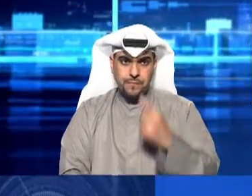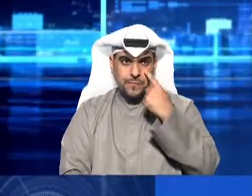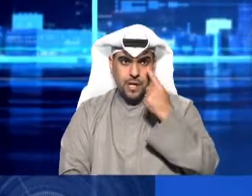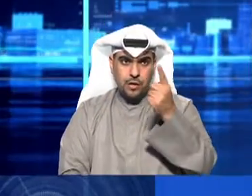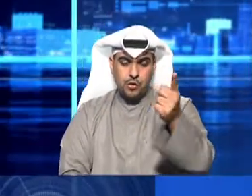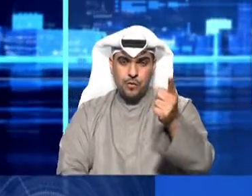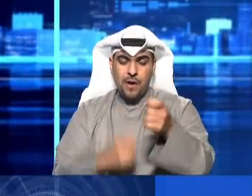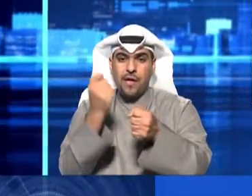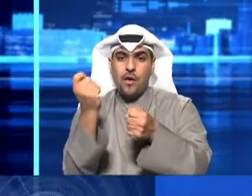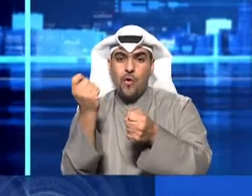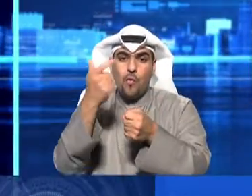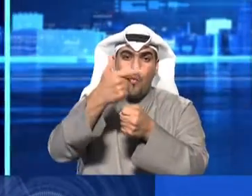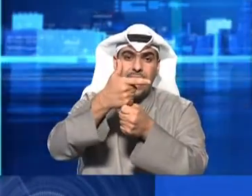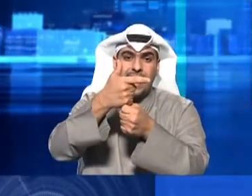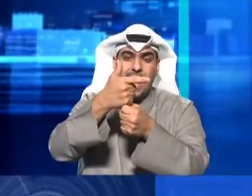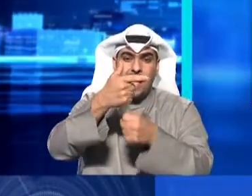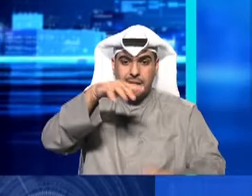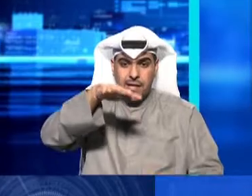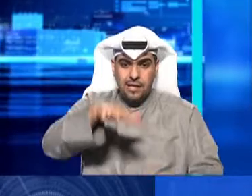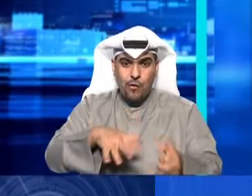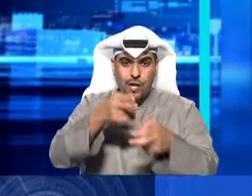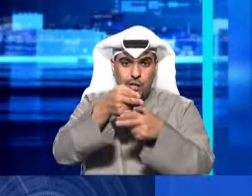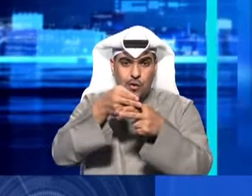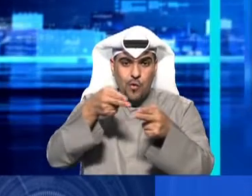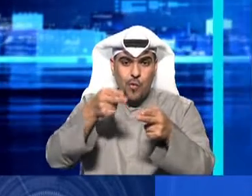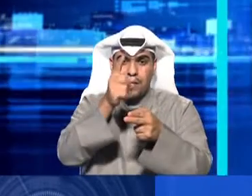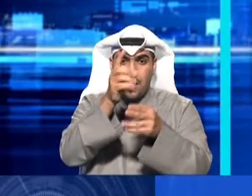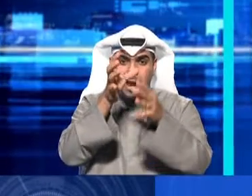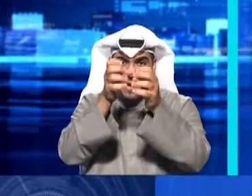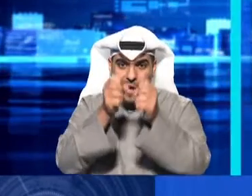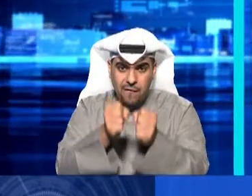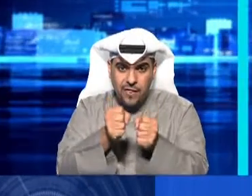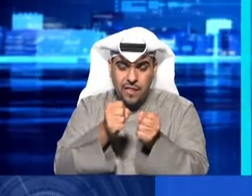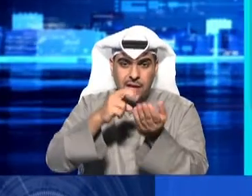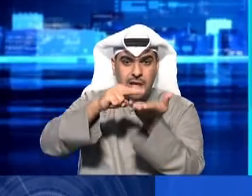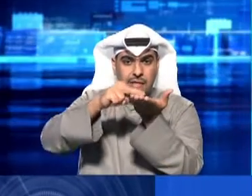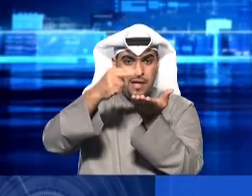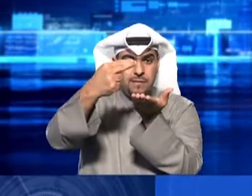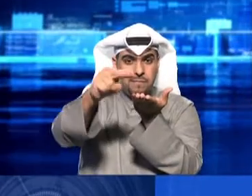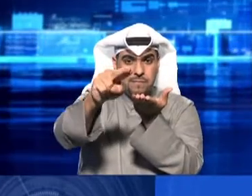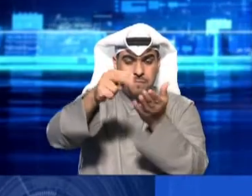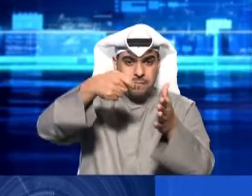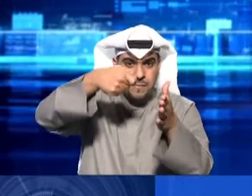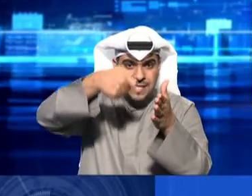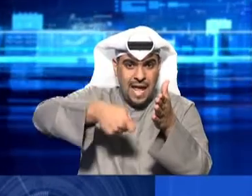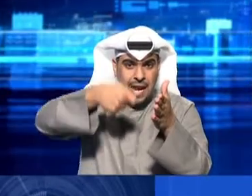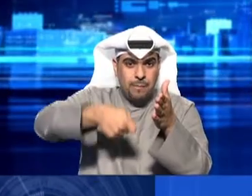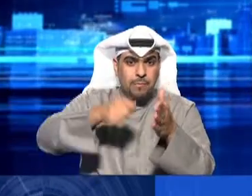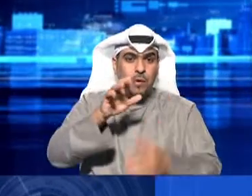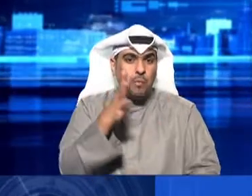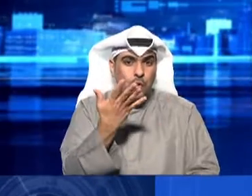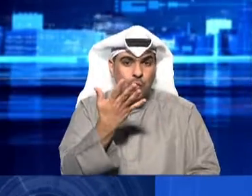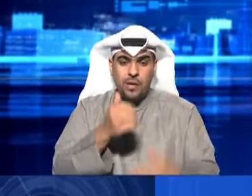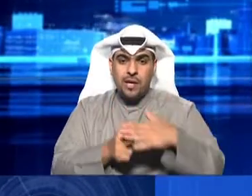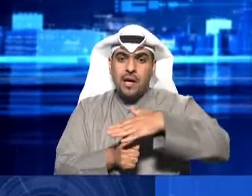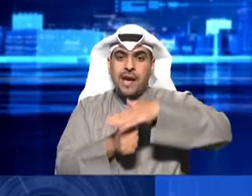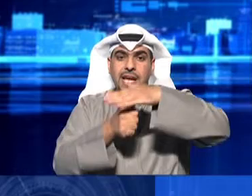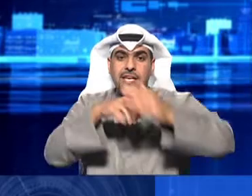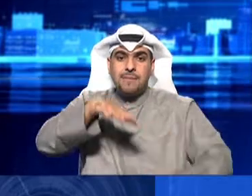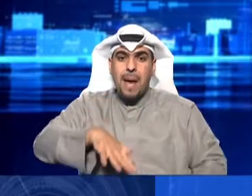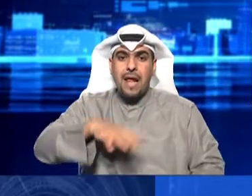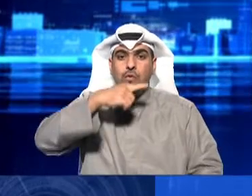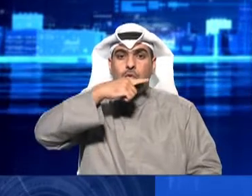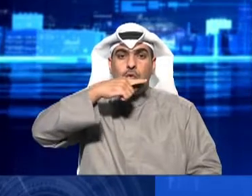بعث سمو ولي العهد الشيخ نواف الأحمد الجابر الصباح حفظه الله ببرقية تعزية إلى فخامة الرئيس فلاديمير